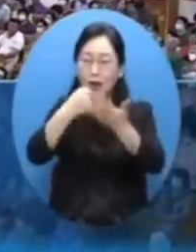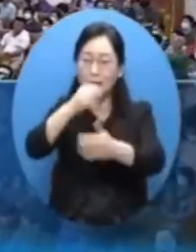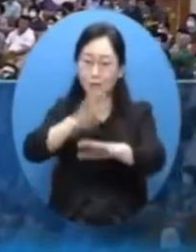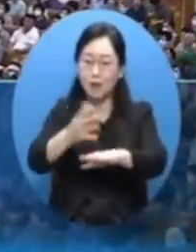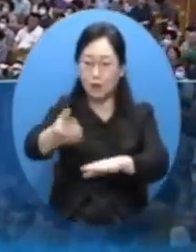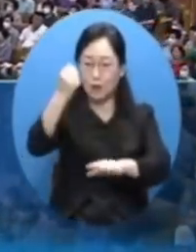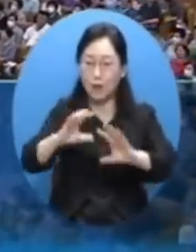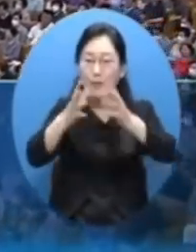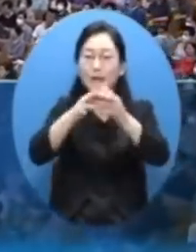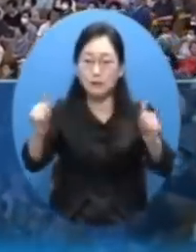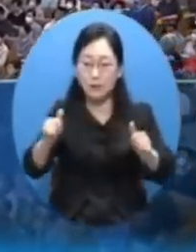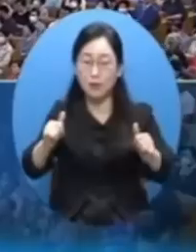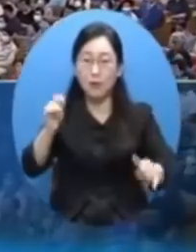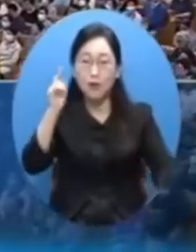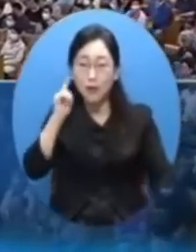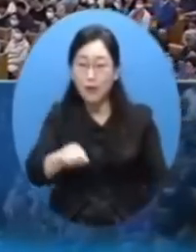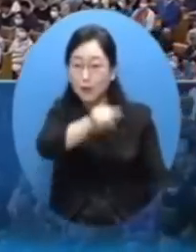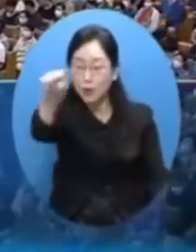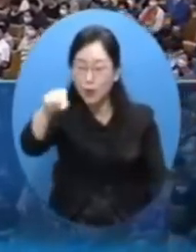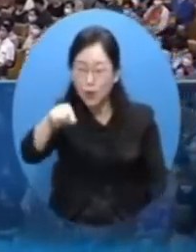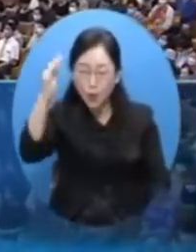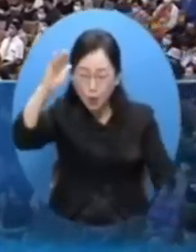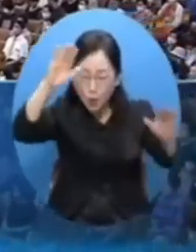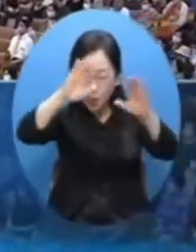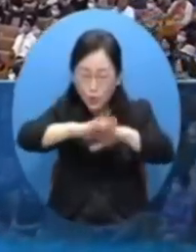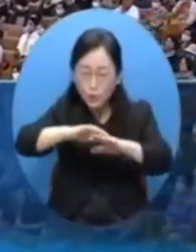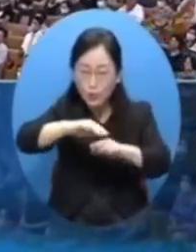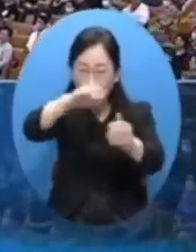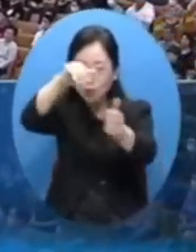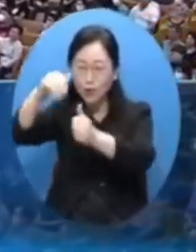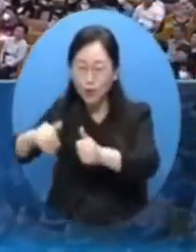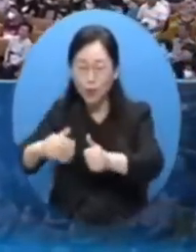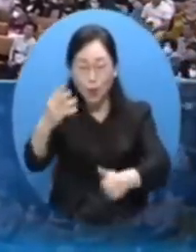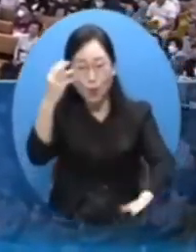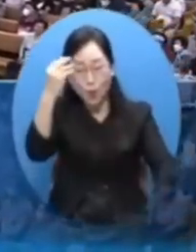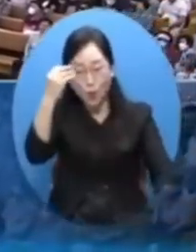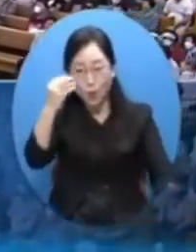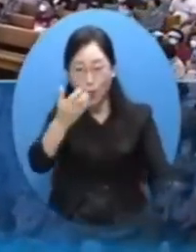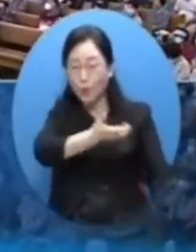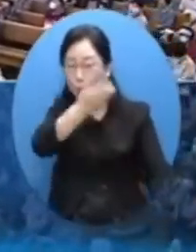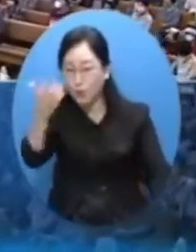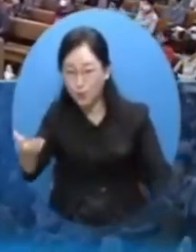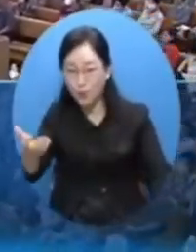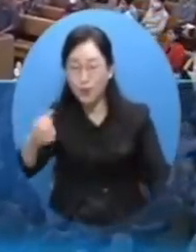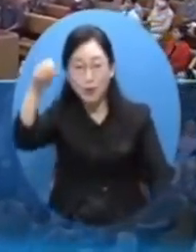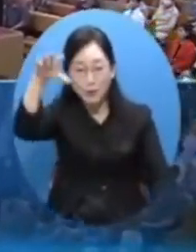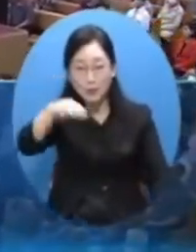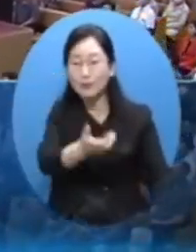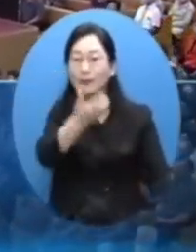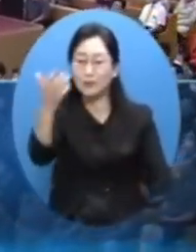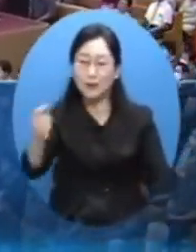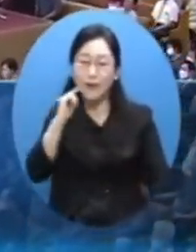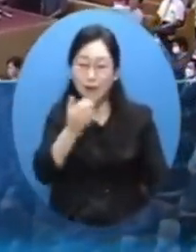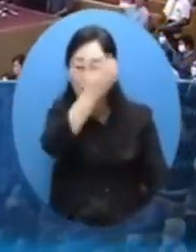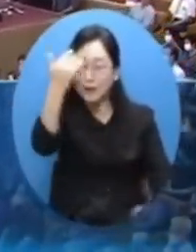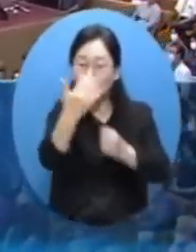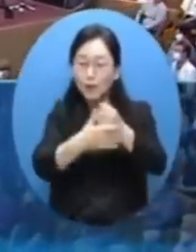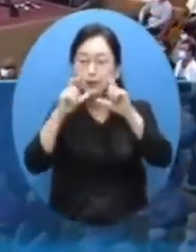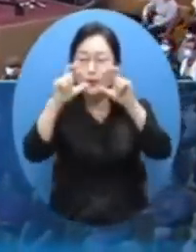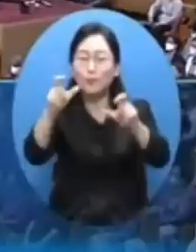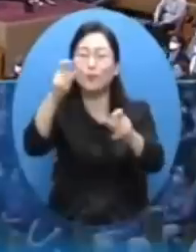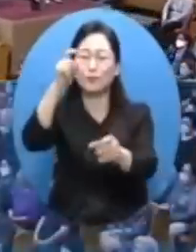백성이니 이는 너희를 어두운 데서 불러내어 그의 기이한 빛에 들어가게 하시니 아름다운 덕을 선포하게 하려